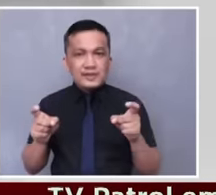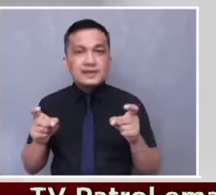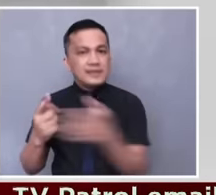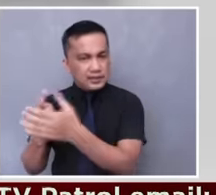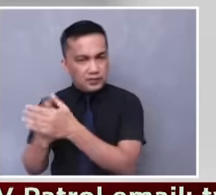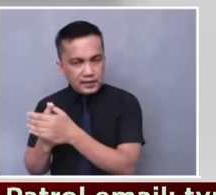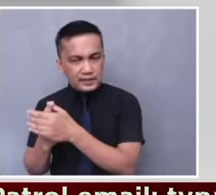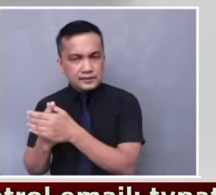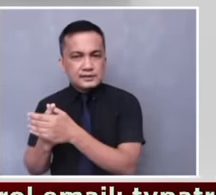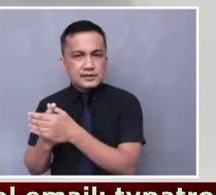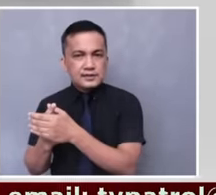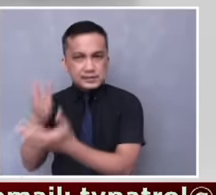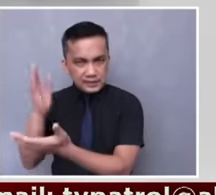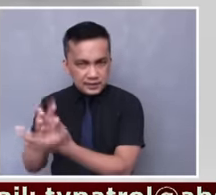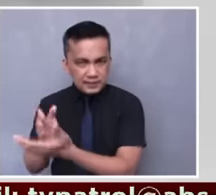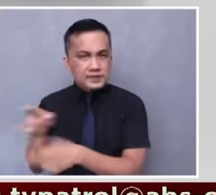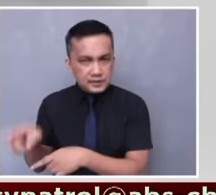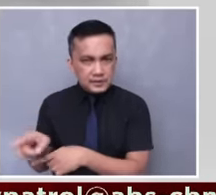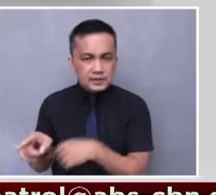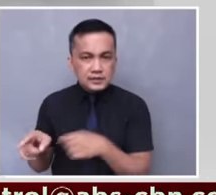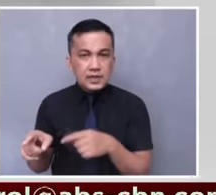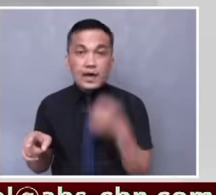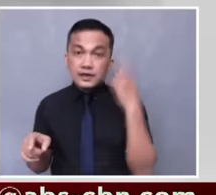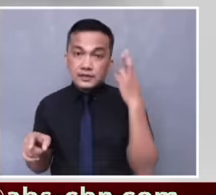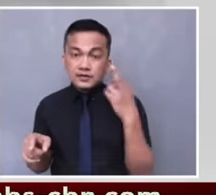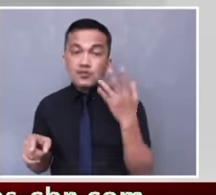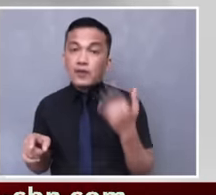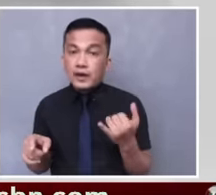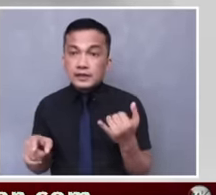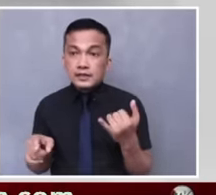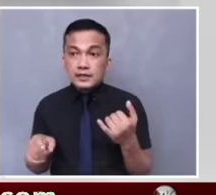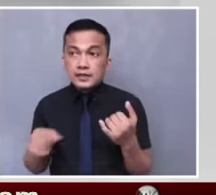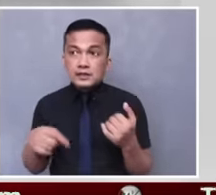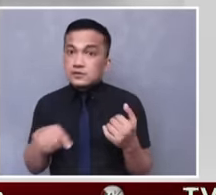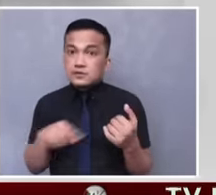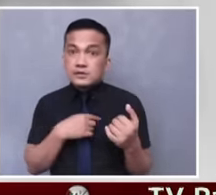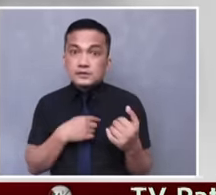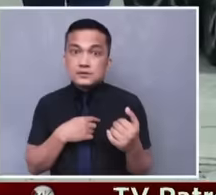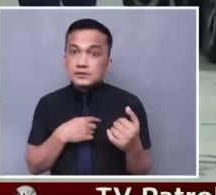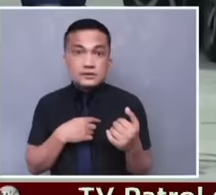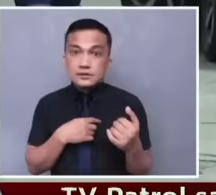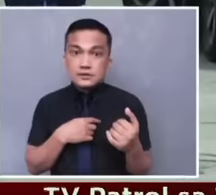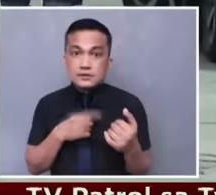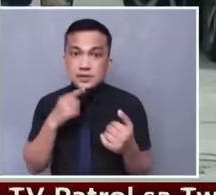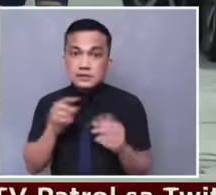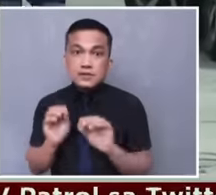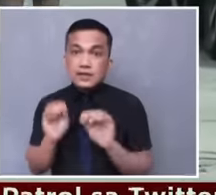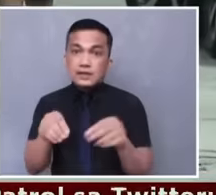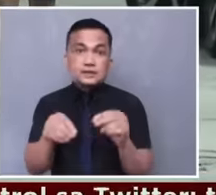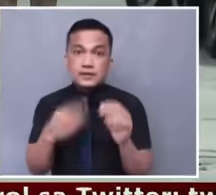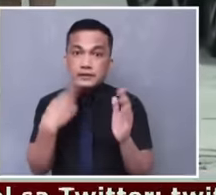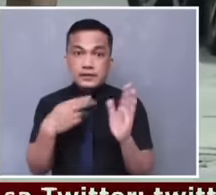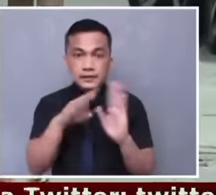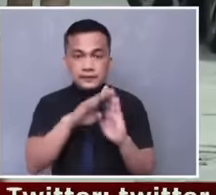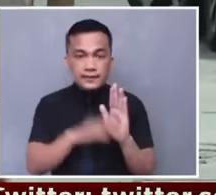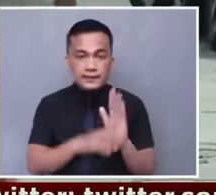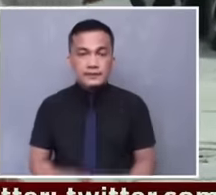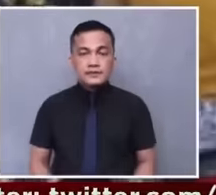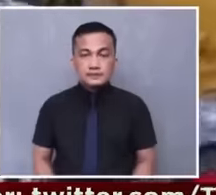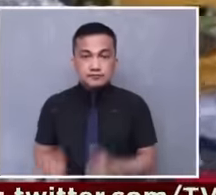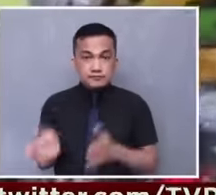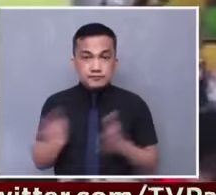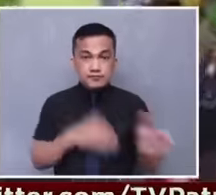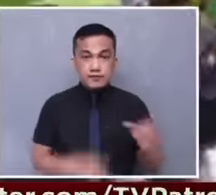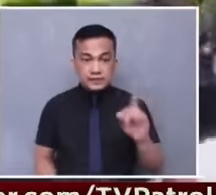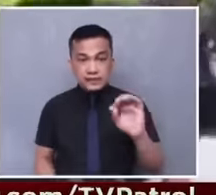sila. Yan ang dahilan kaya hindi muna natin siya nilagay sa red list. Ayon naman kay DILG Secretary